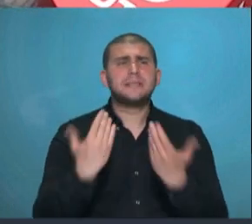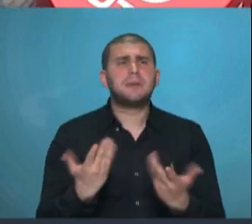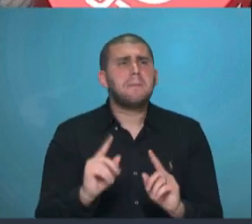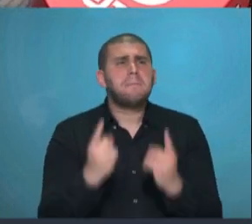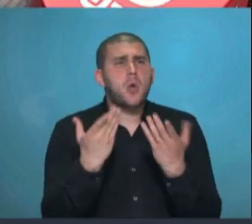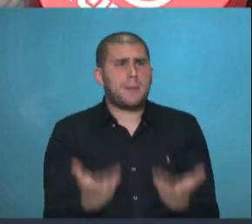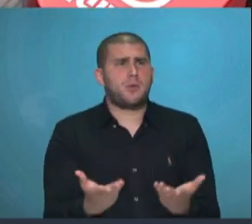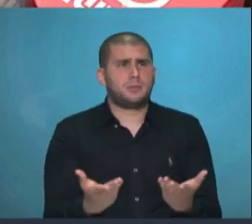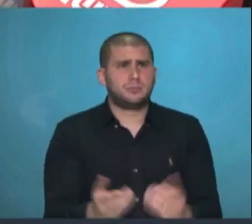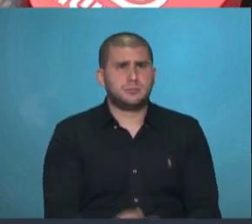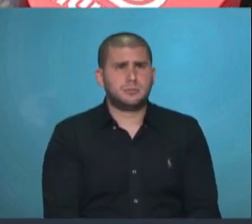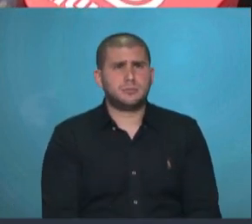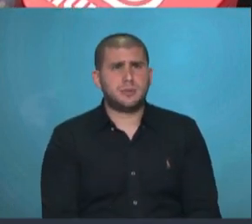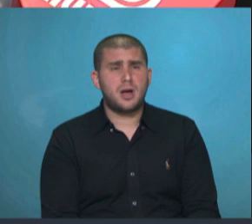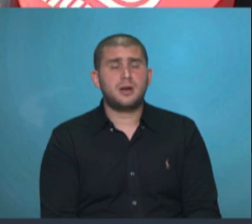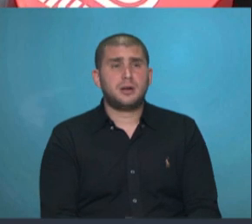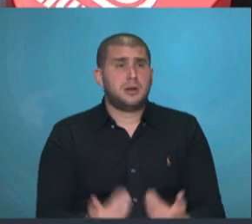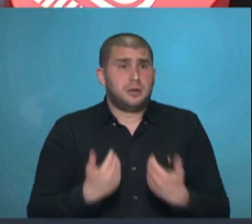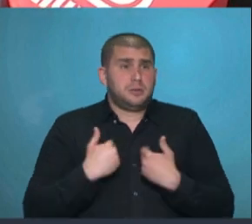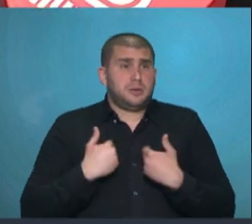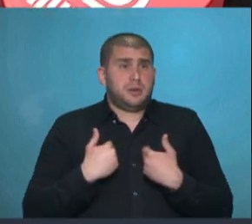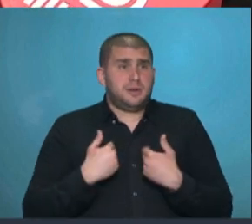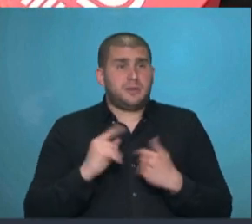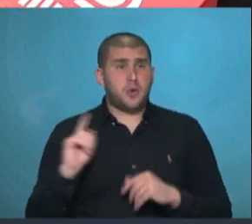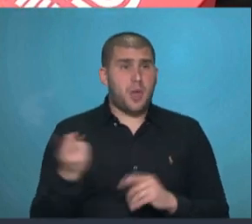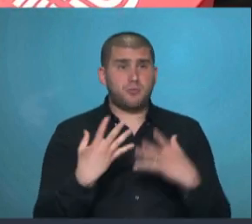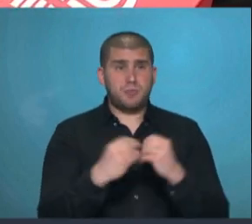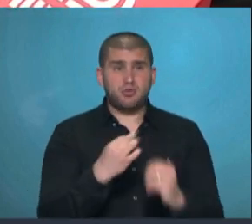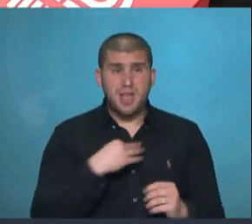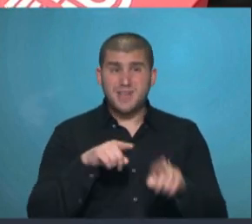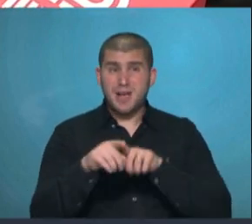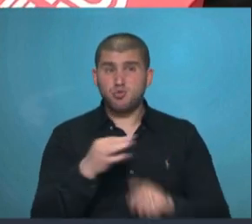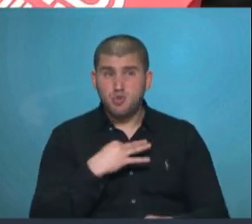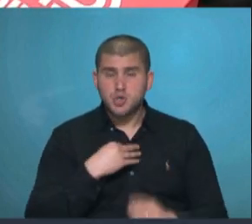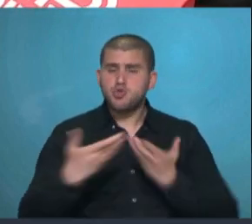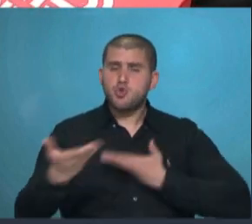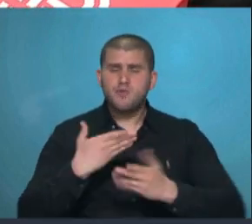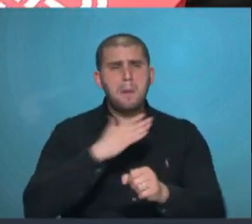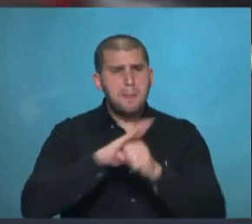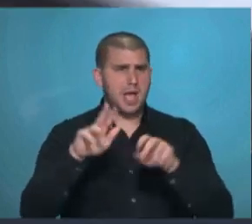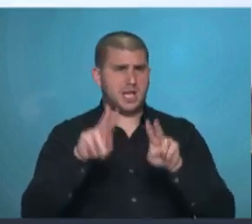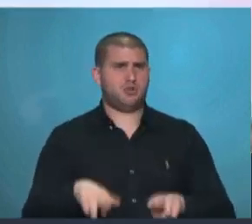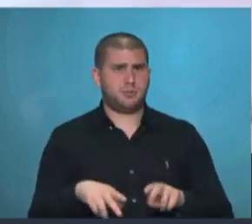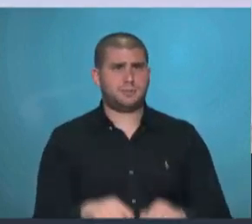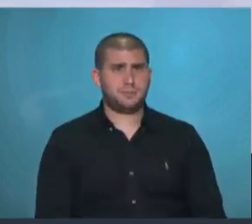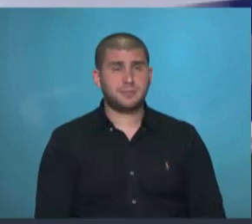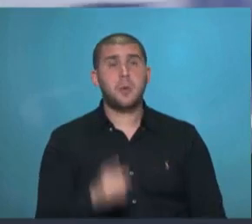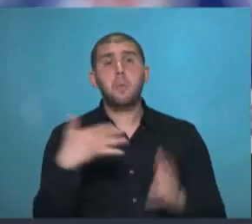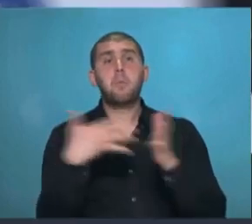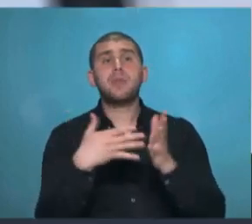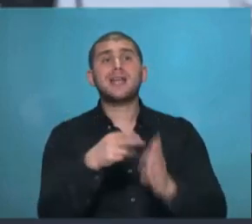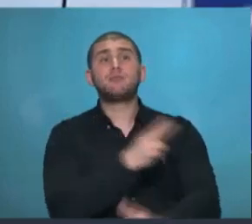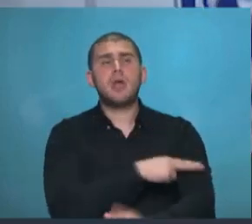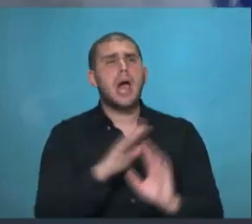ושאף אחד טורח להסביר לך מה קורה כאן. ומצדנו, מצד המשפחה שלי והאחים שלי, שיתוף פעולה מלא. עוד בודקת המשטרה